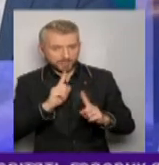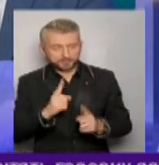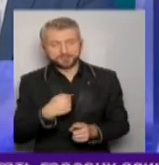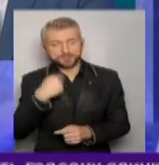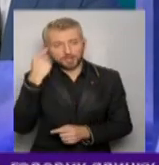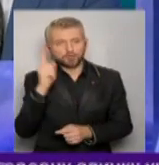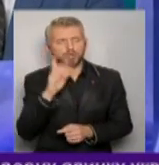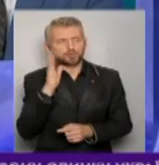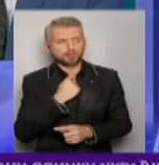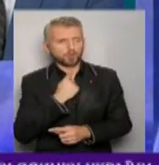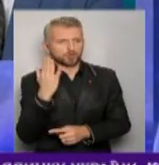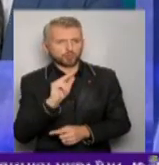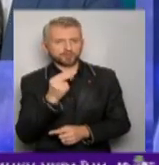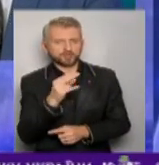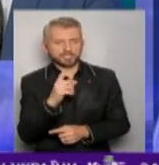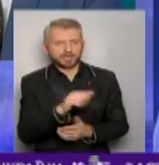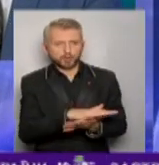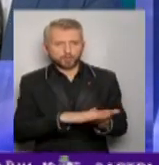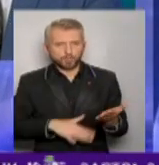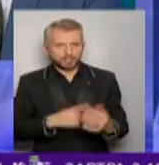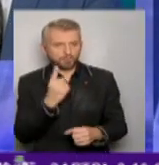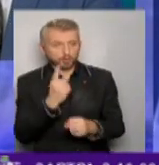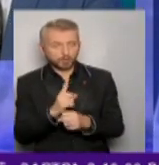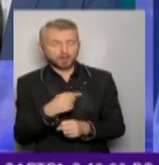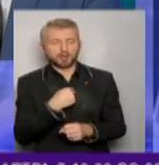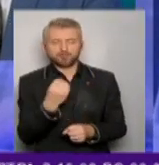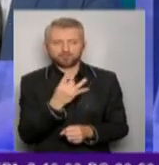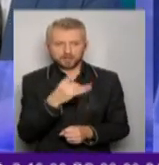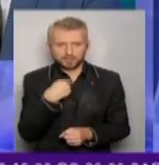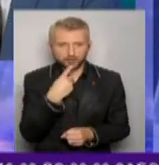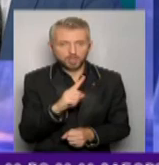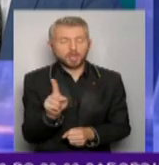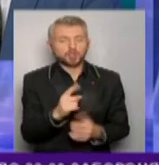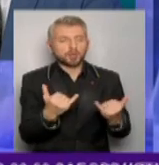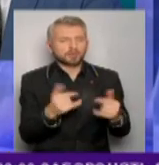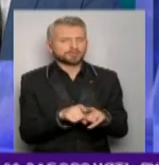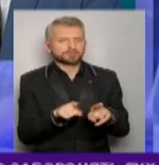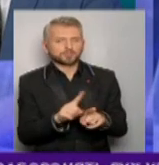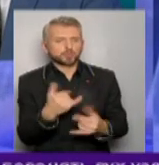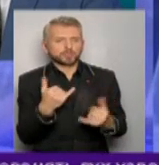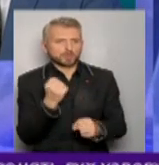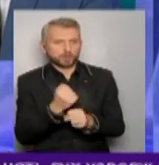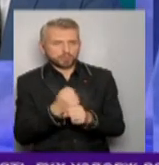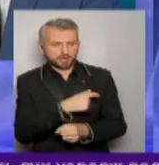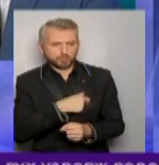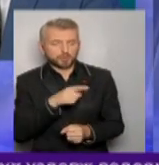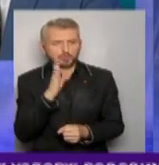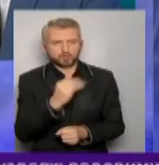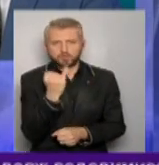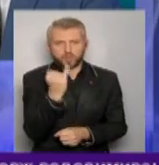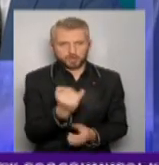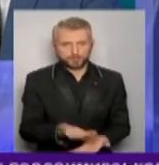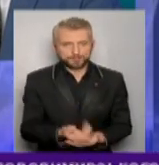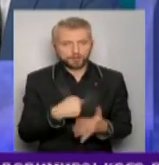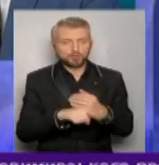що проголосують у четвер за продовження мораторія, але я ще раз кажу, щоб зараз не зробили депутати, воно буде поганою річчю.